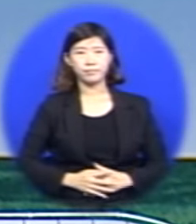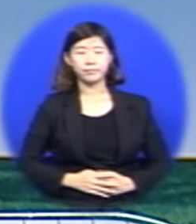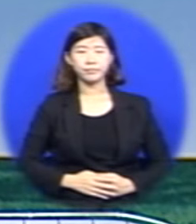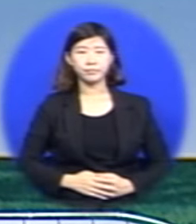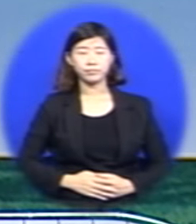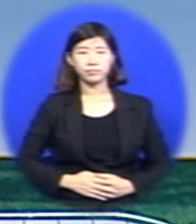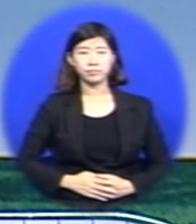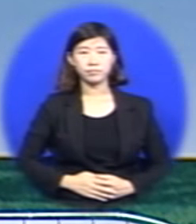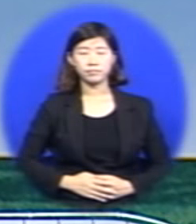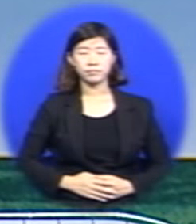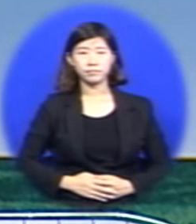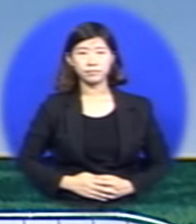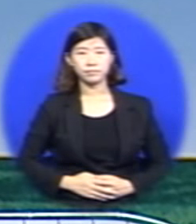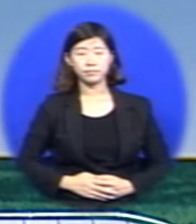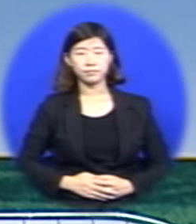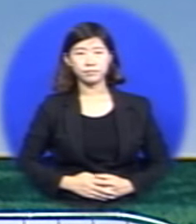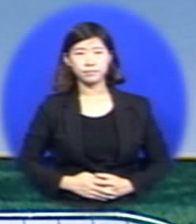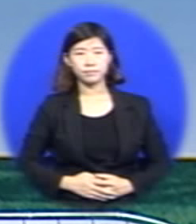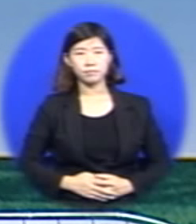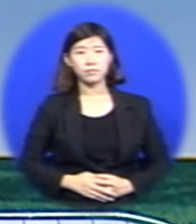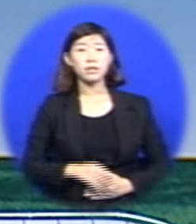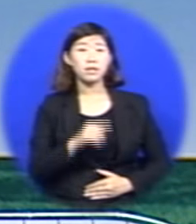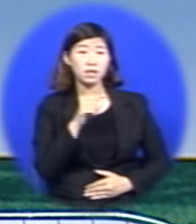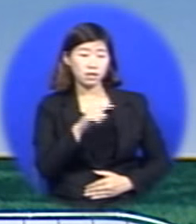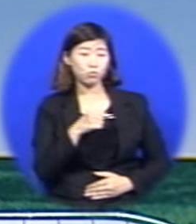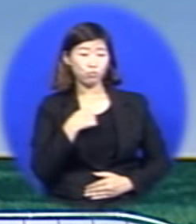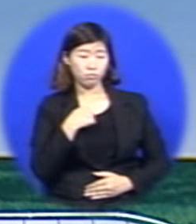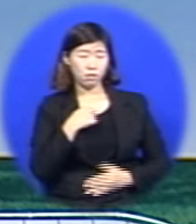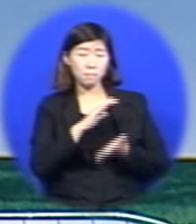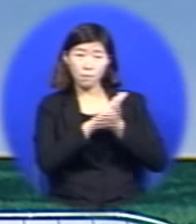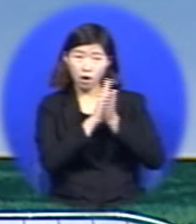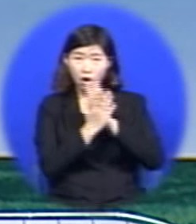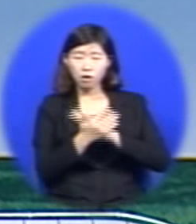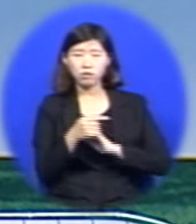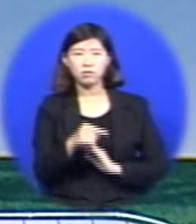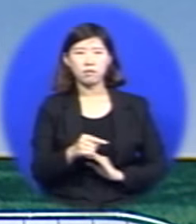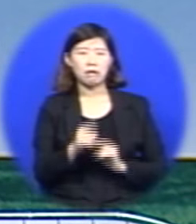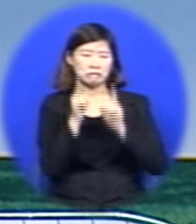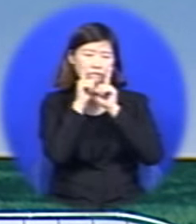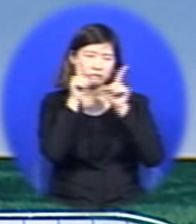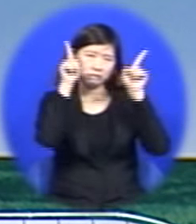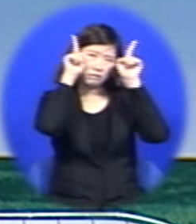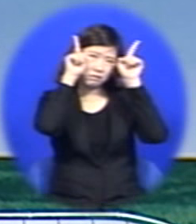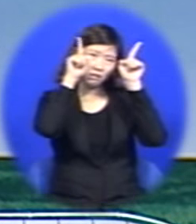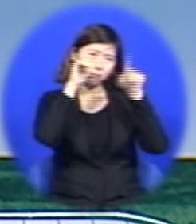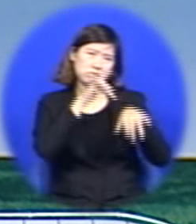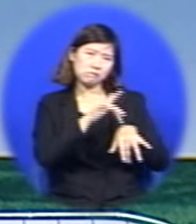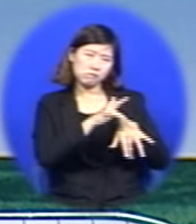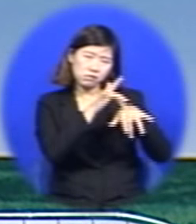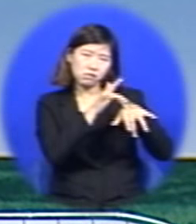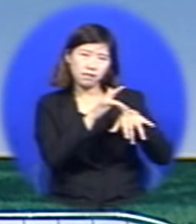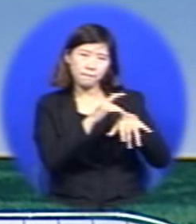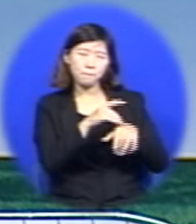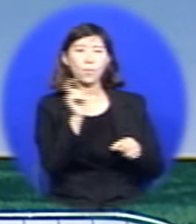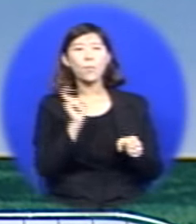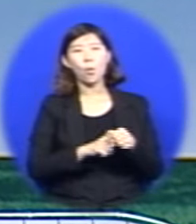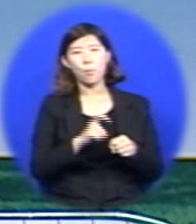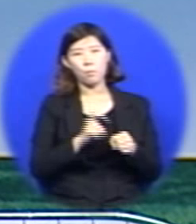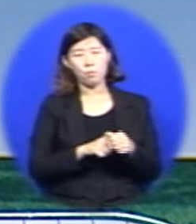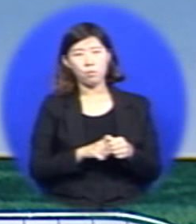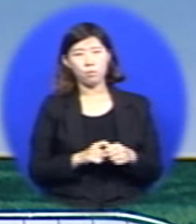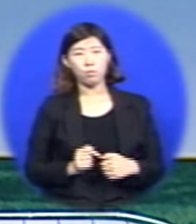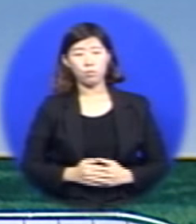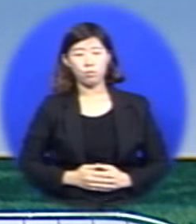여러분, 이것이 마귀의 목표예요. 우리가 예수를 믿고 살다 보면 우리를 이상하게